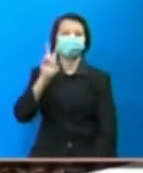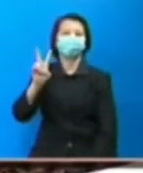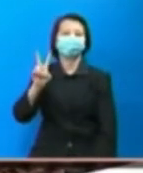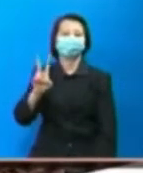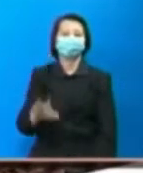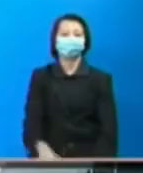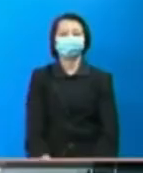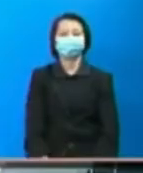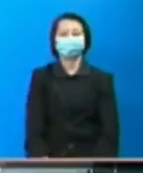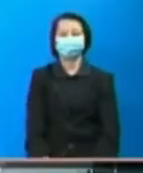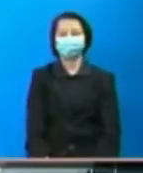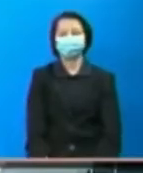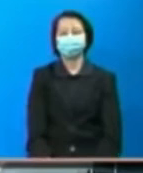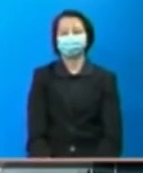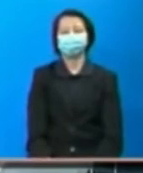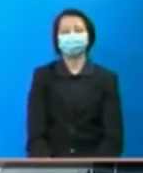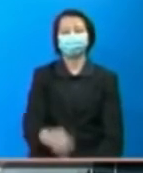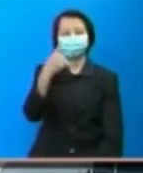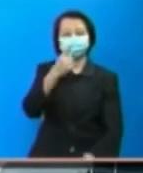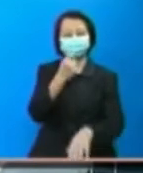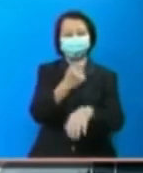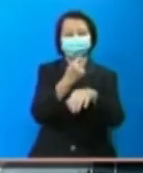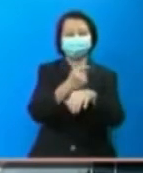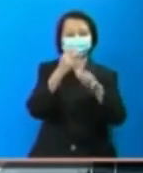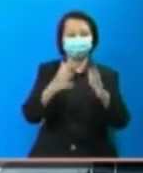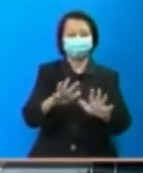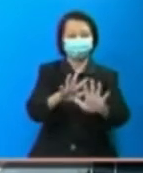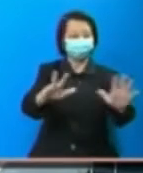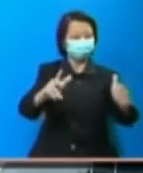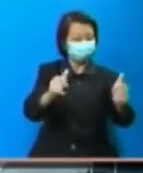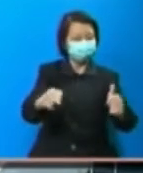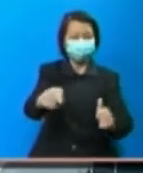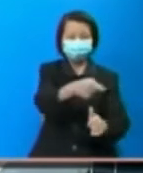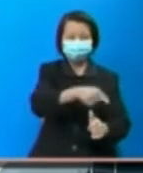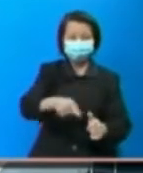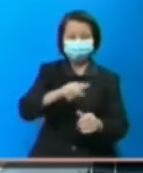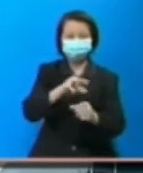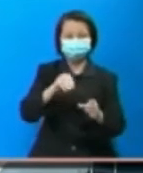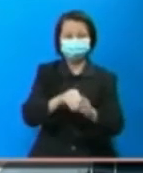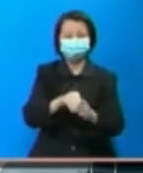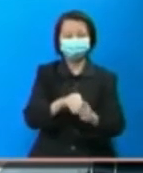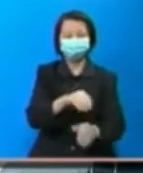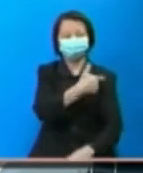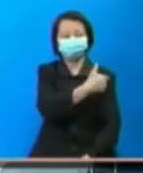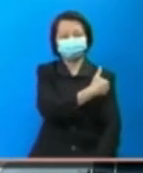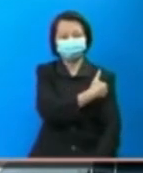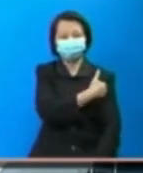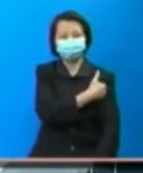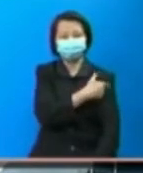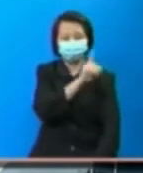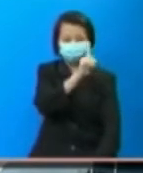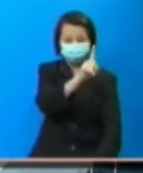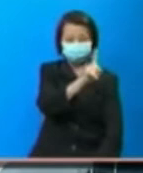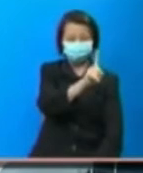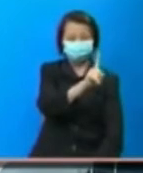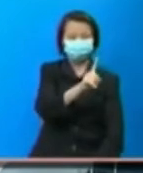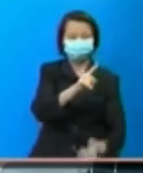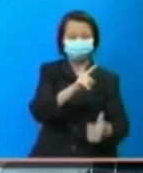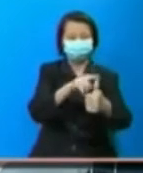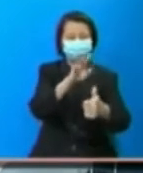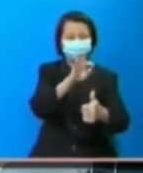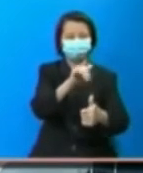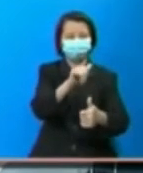vetsin komik 19 bagi petugas barisan hadapan yang termasuk dalam kumpulan penerimaan dakshin fase pertama